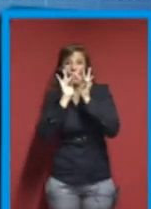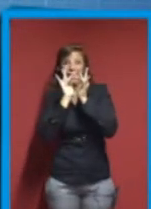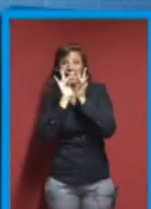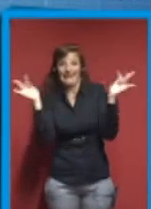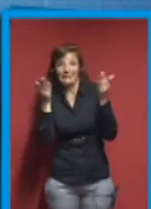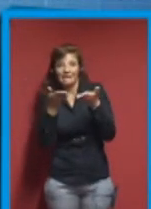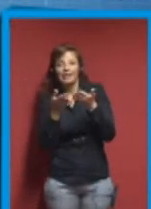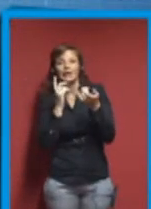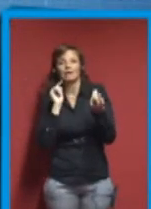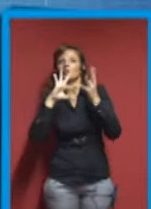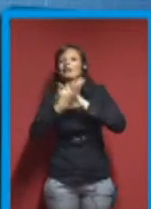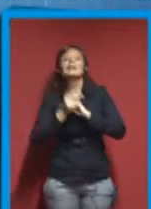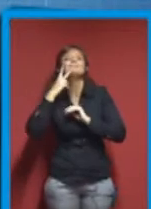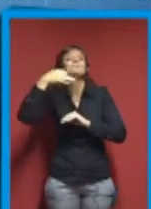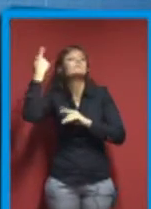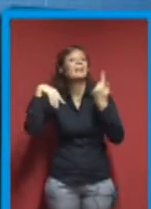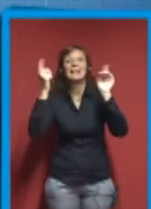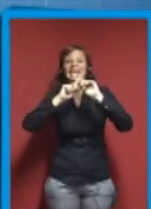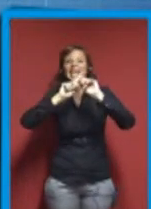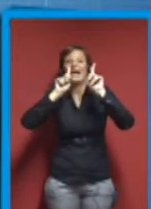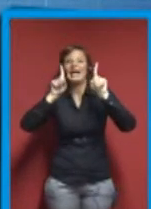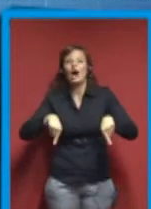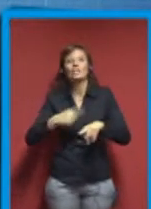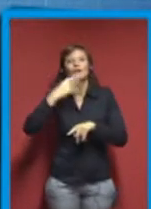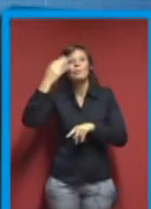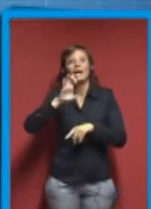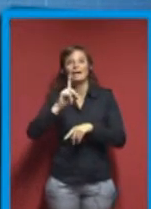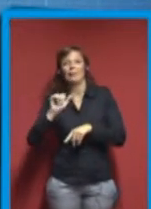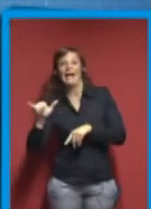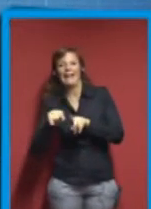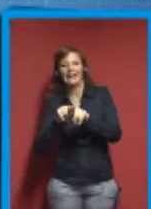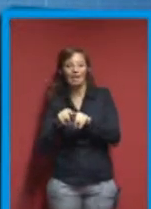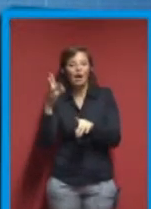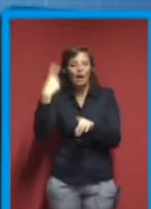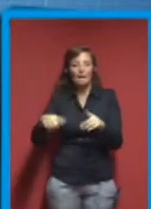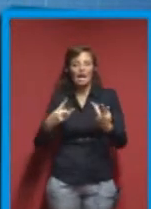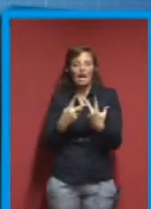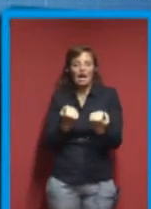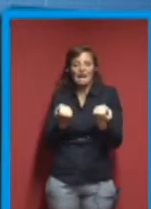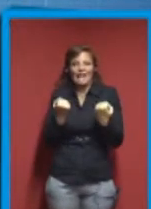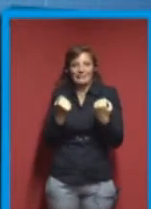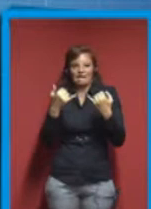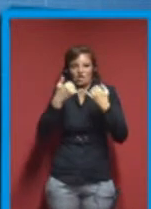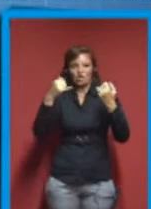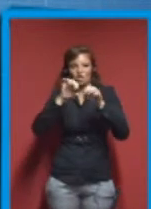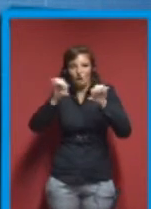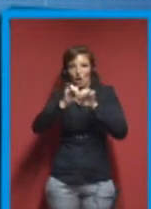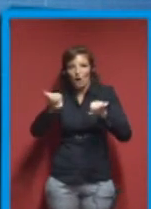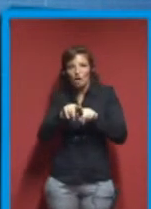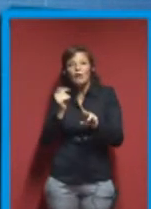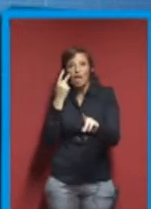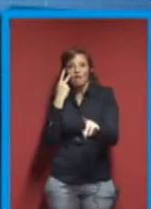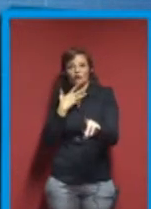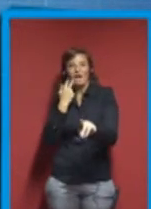diventato un vero e proprio negozio come eBay. Questi sono resistori. Andiamo a vedere 20